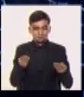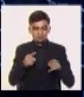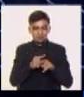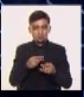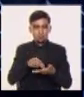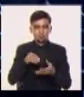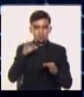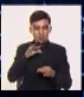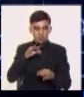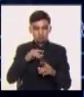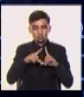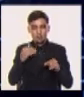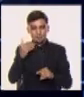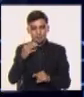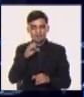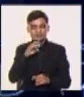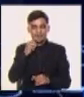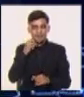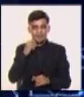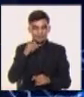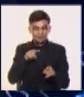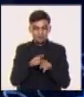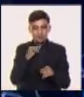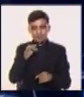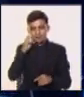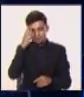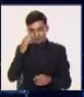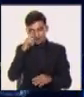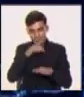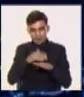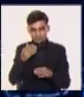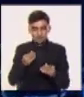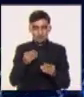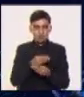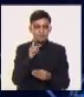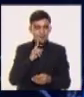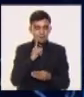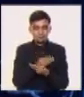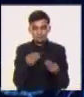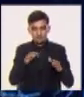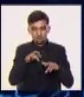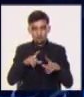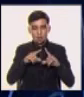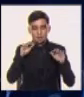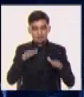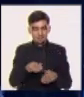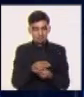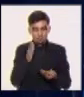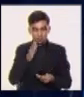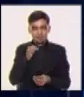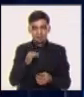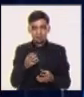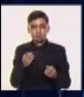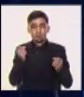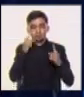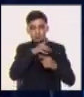закупят за счет средств школ, акимата и резервов правительства, а также временно раздадут все компьютеры школ. Кроме этого, выяснилось,